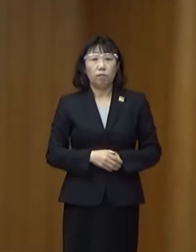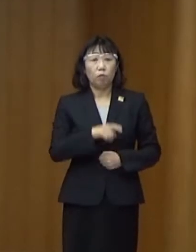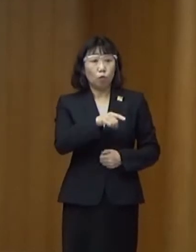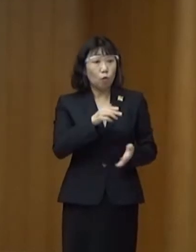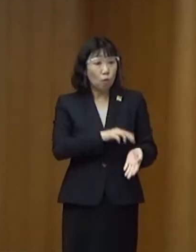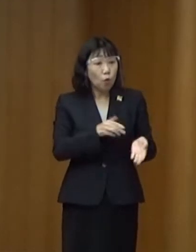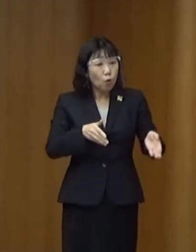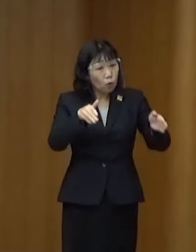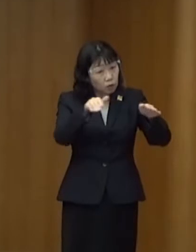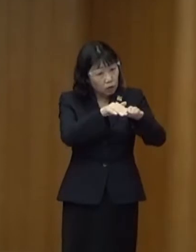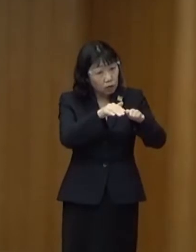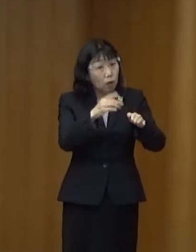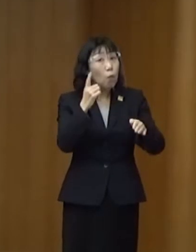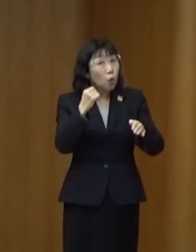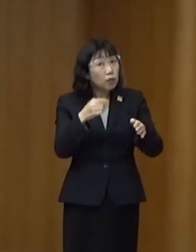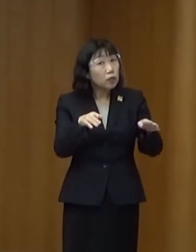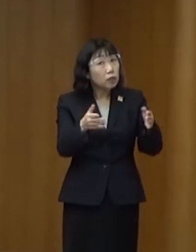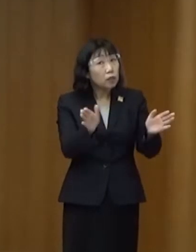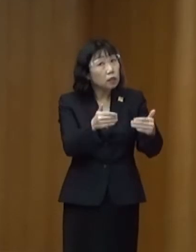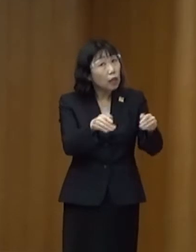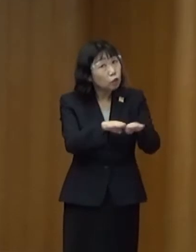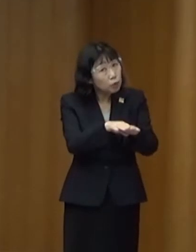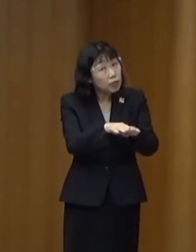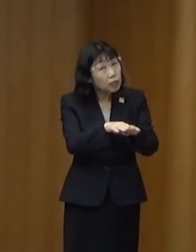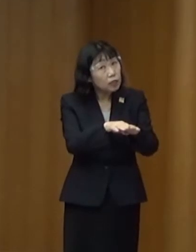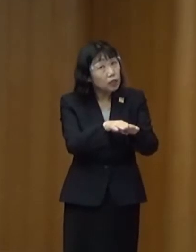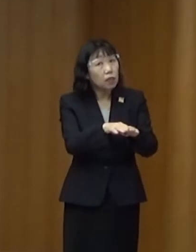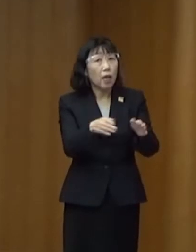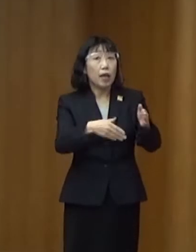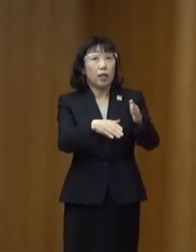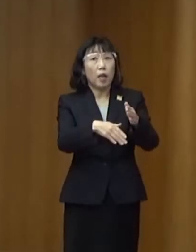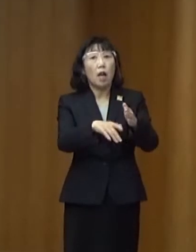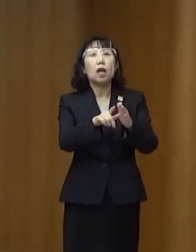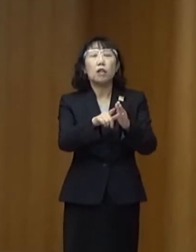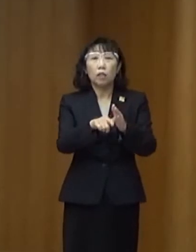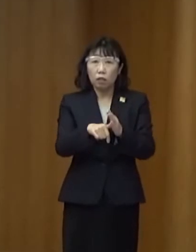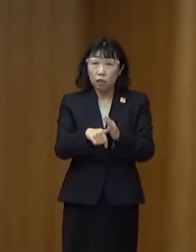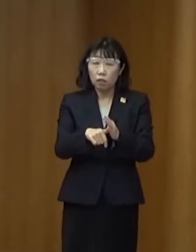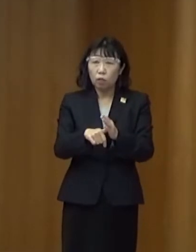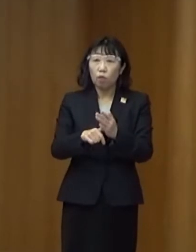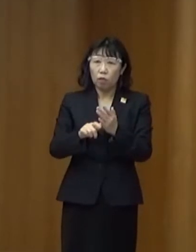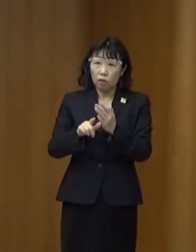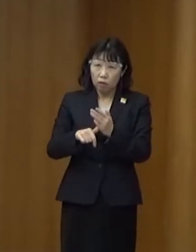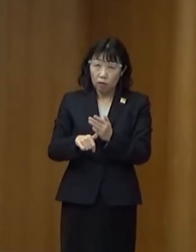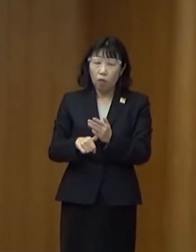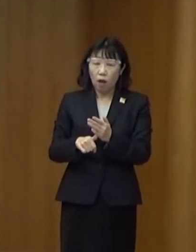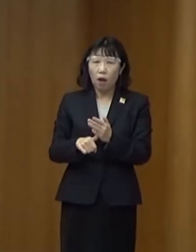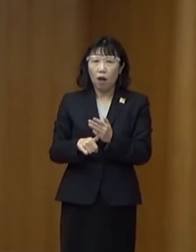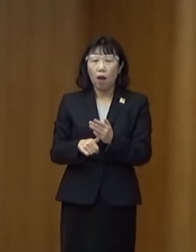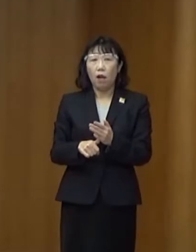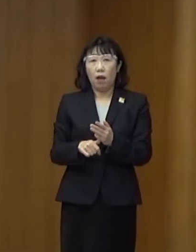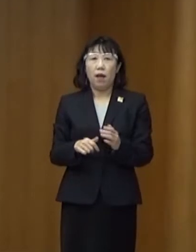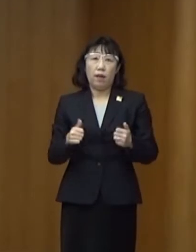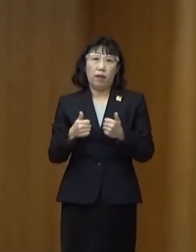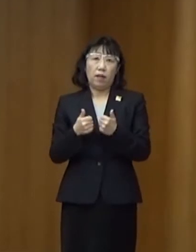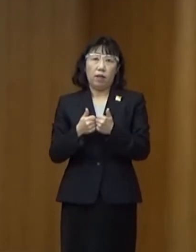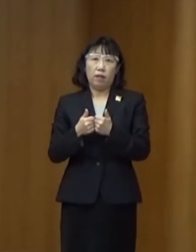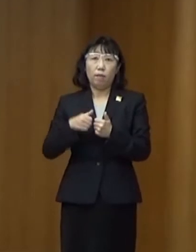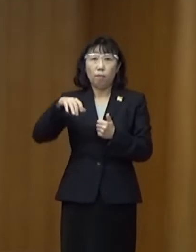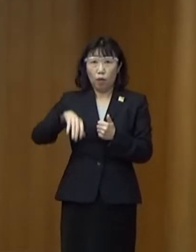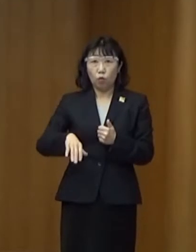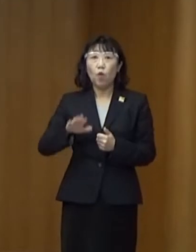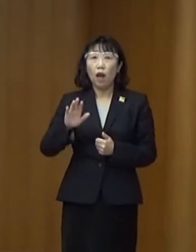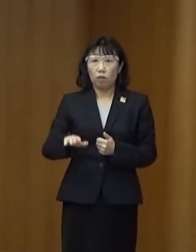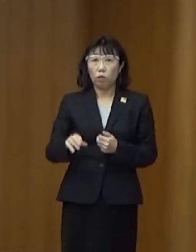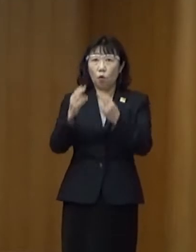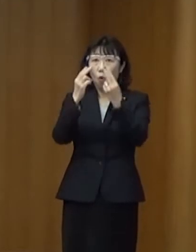が休診の場合、またはいないという場合は、24時間連絡を受け付けておりますので、